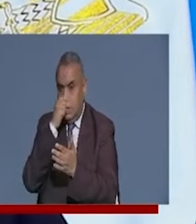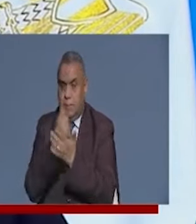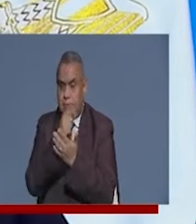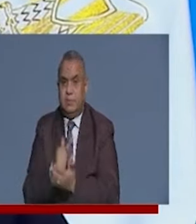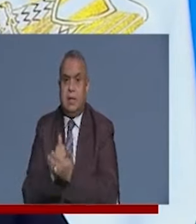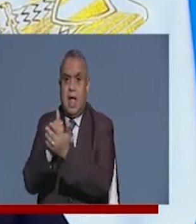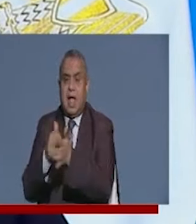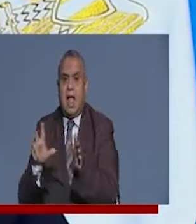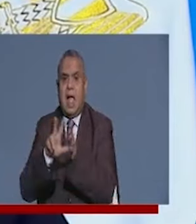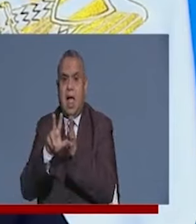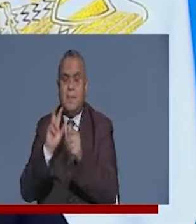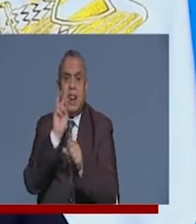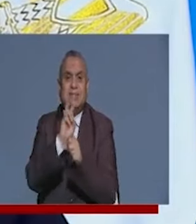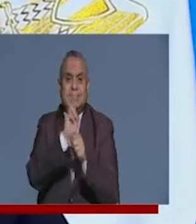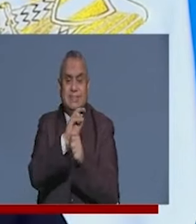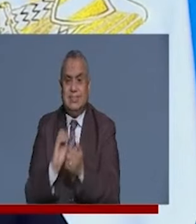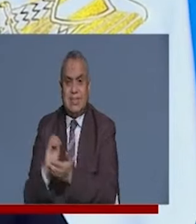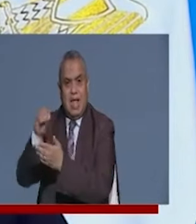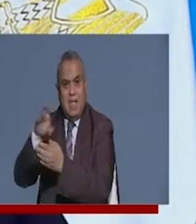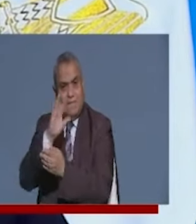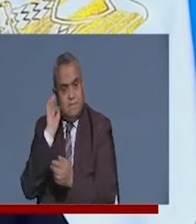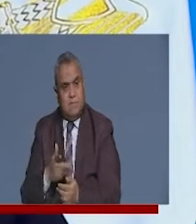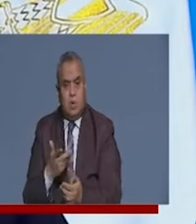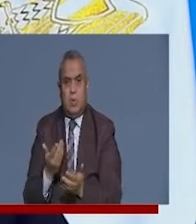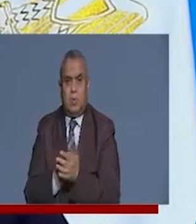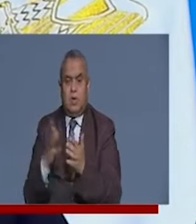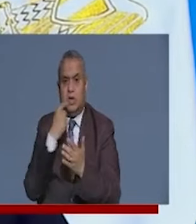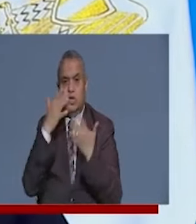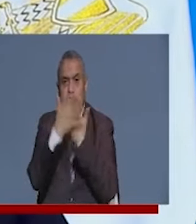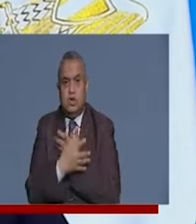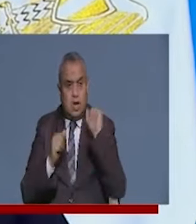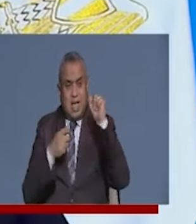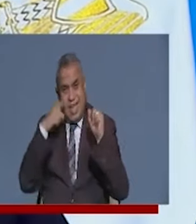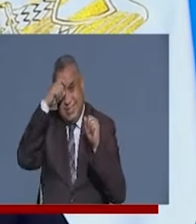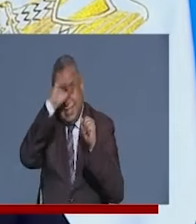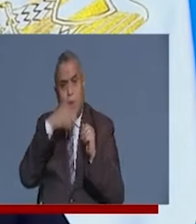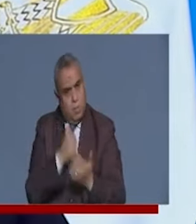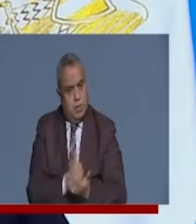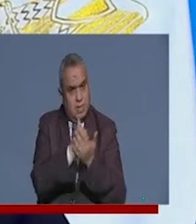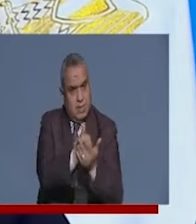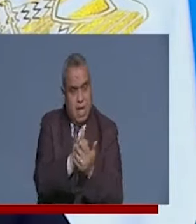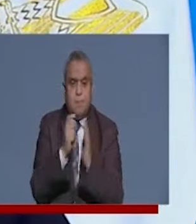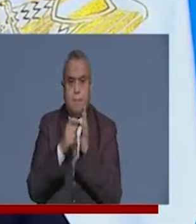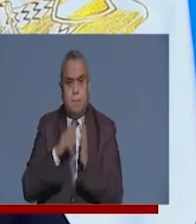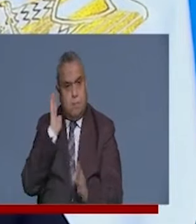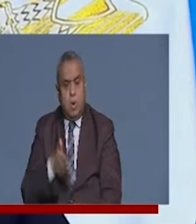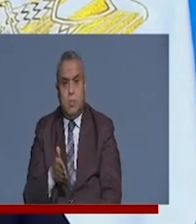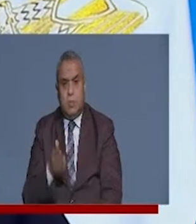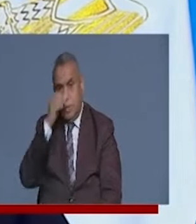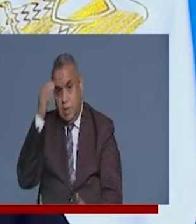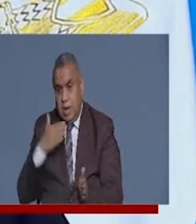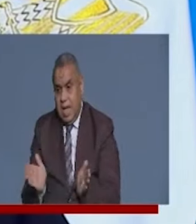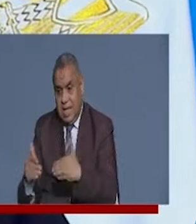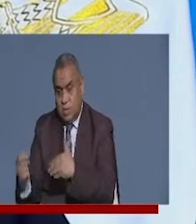عمالة غير منتظمة، ادعم تحديات بتقابل شركات او كلام من هذا القبيل، اقدر اعمل ده. كل ما رقم كبير